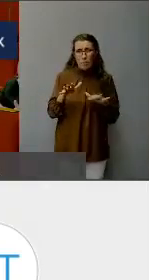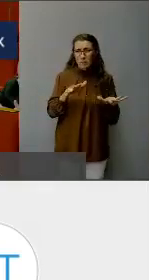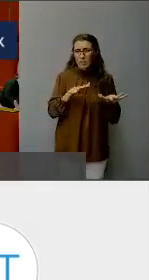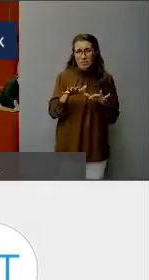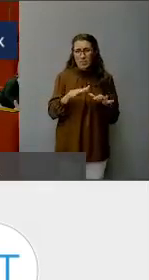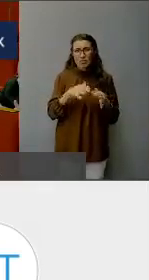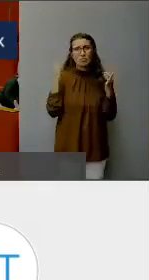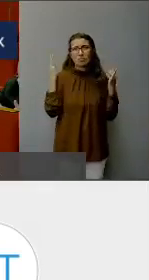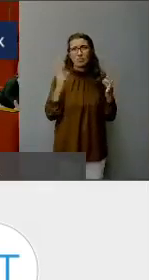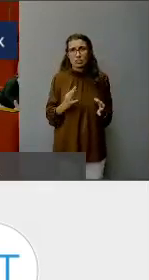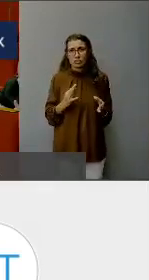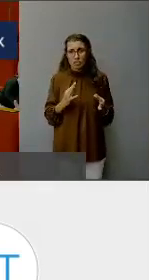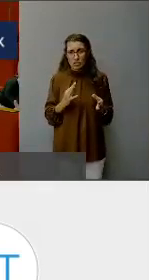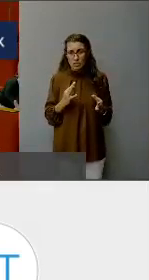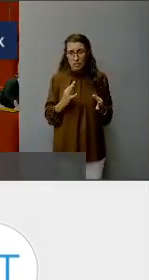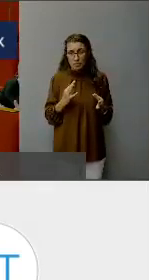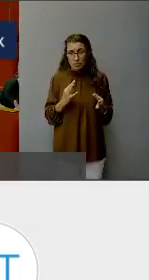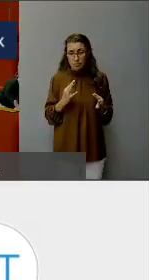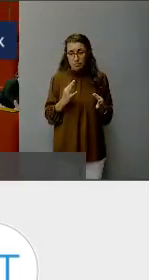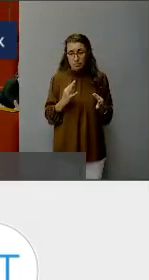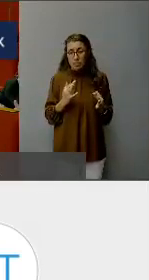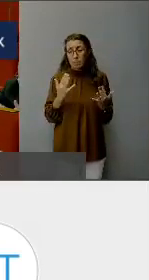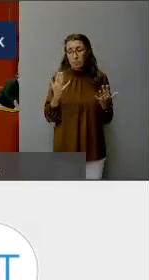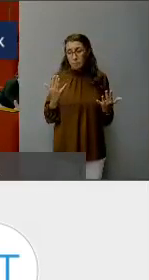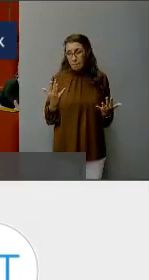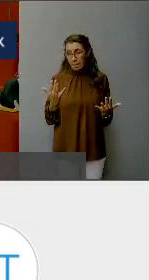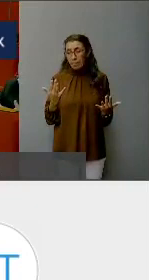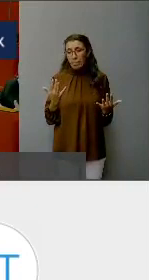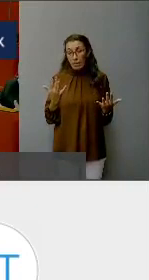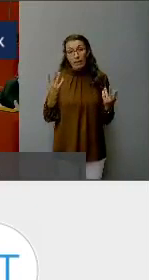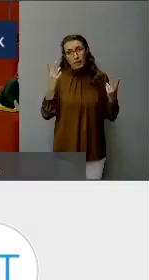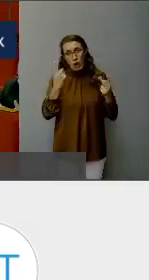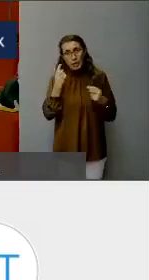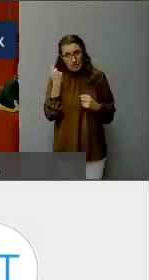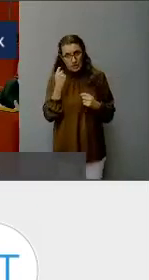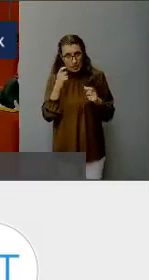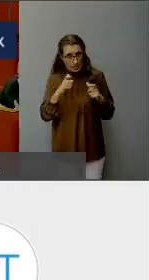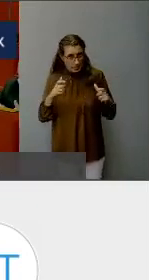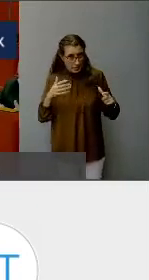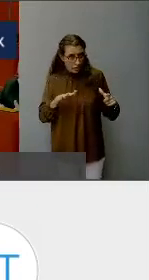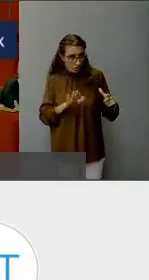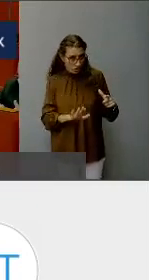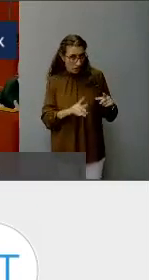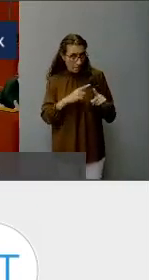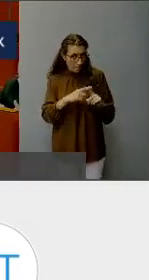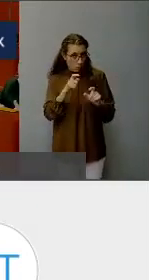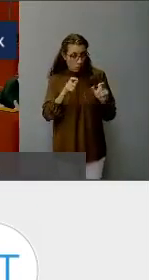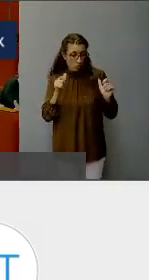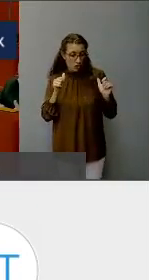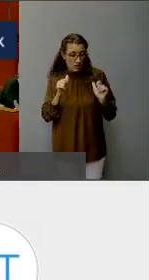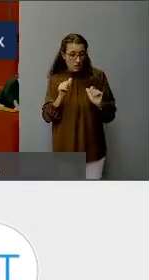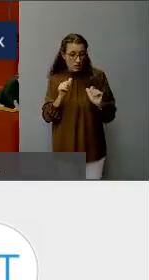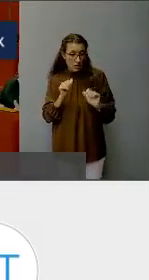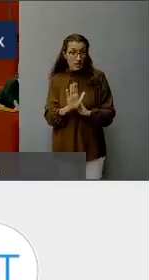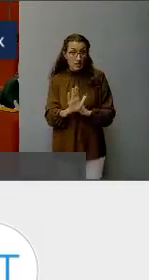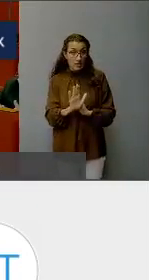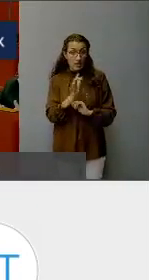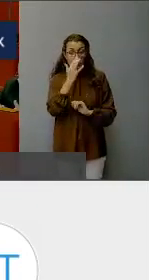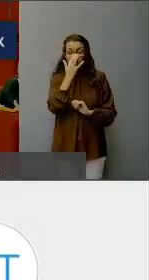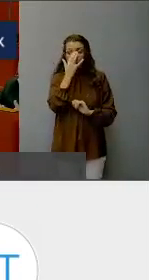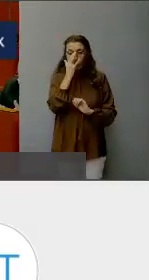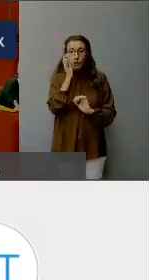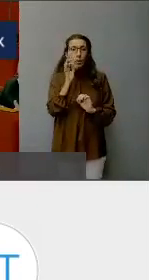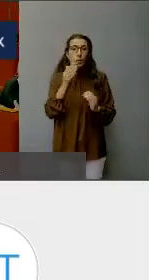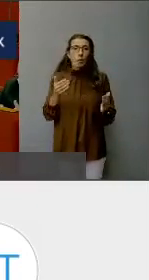di portare ovviamente nell'interesse della città e dei suoi cittadini e dei suoi abitanti una proposta